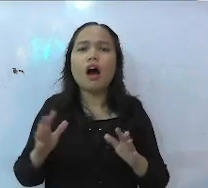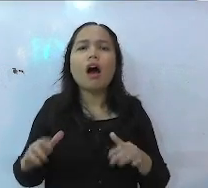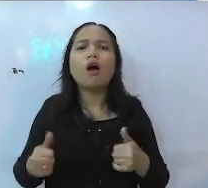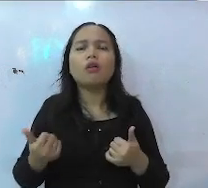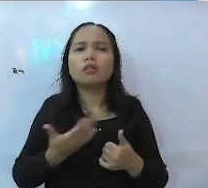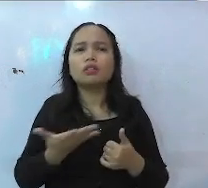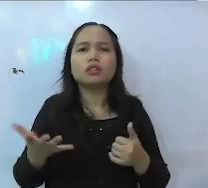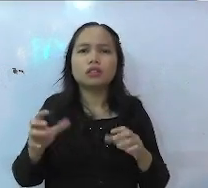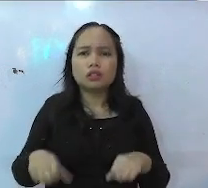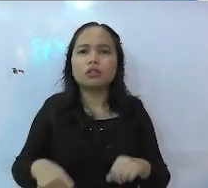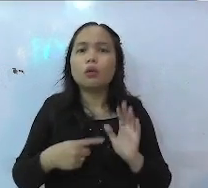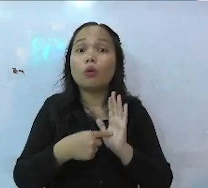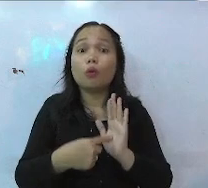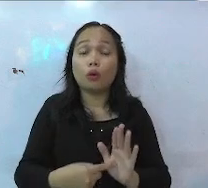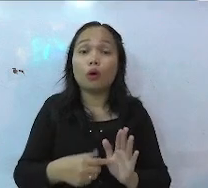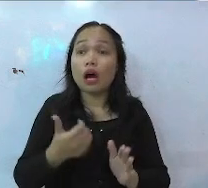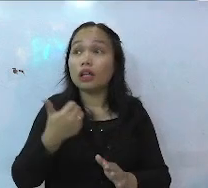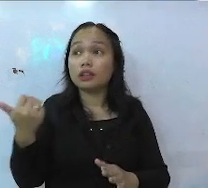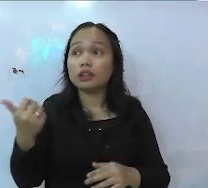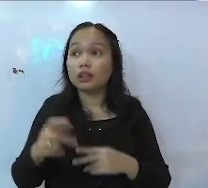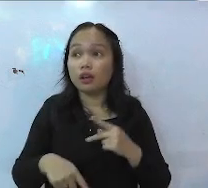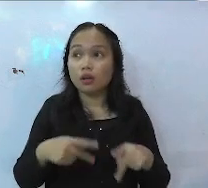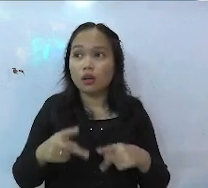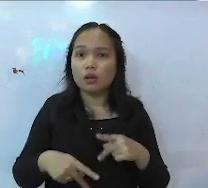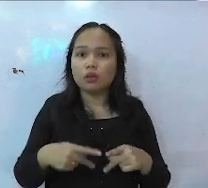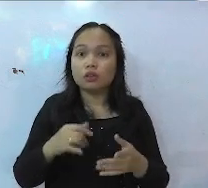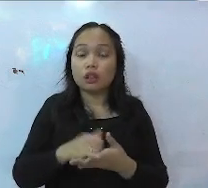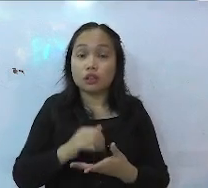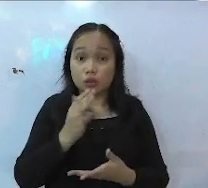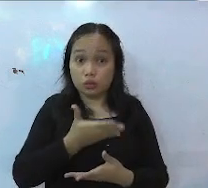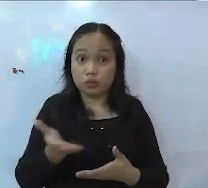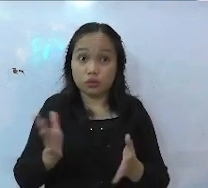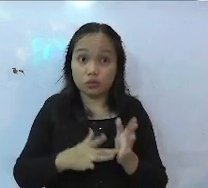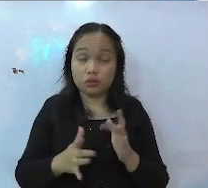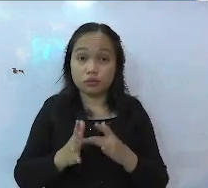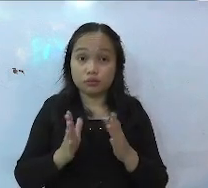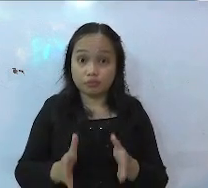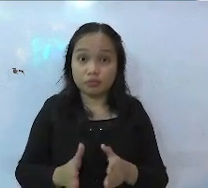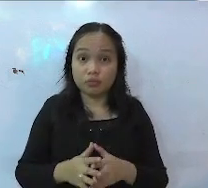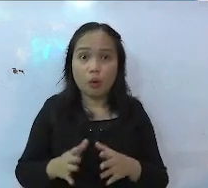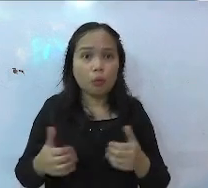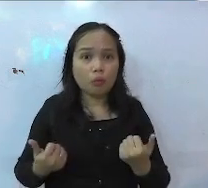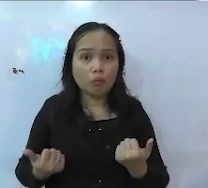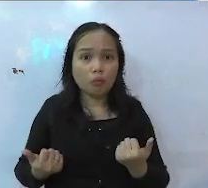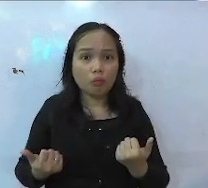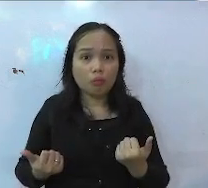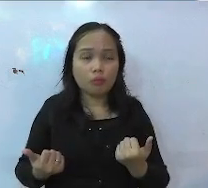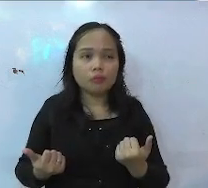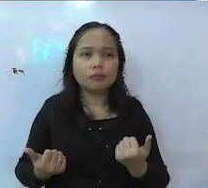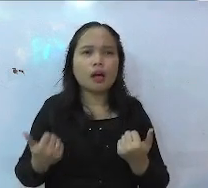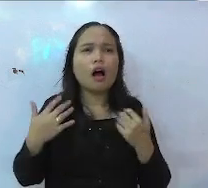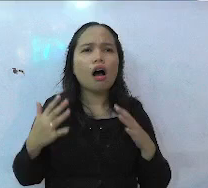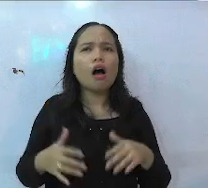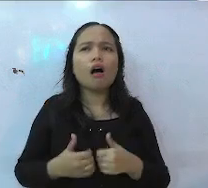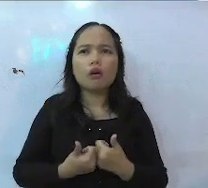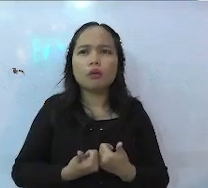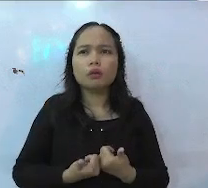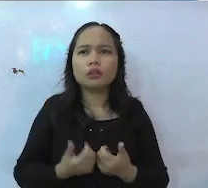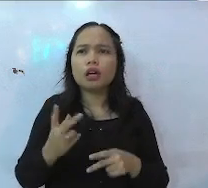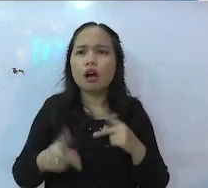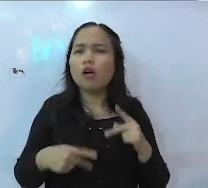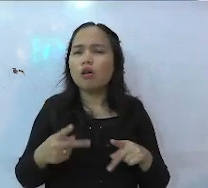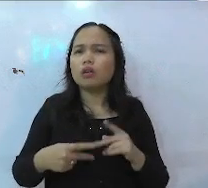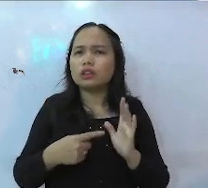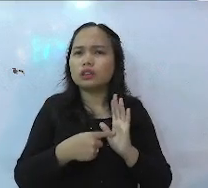makikita ng ibang tao yung pagiging Kristiyano mo sabi nga ni sir dom kanina ' ba paano makikita ng tao kung